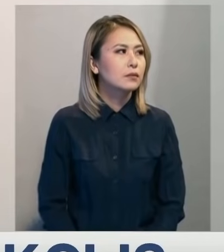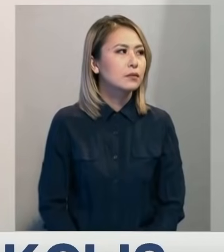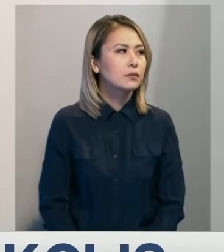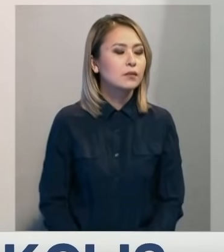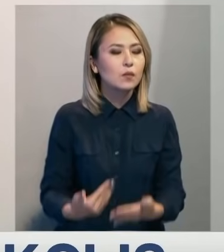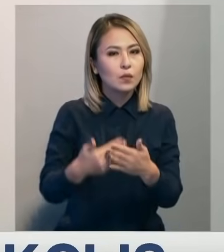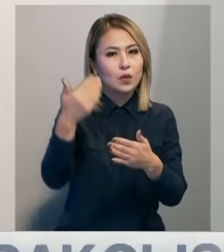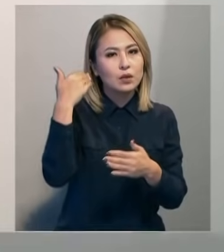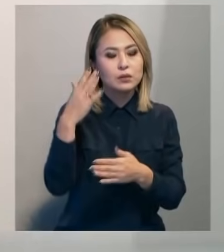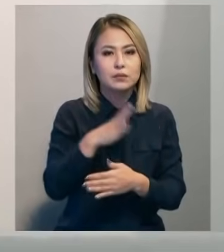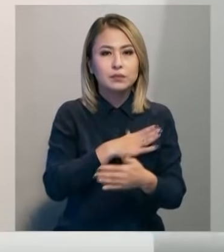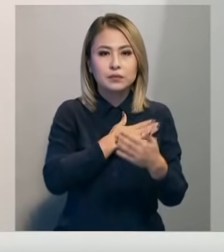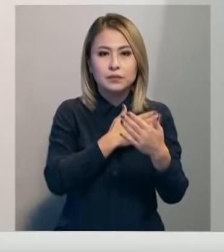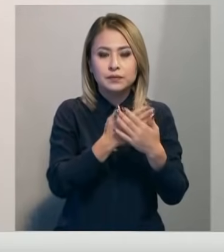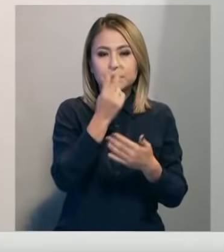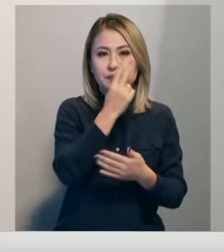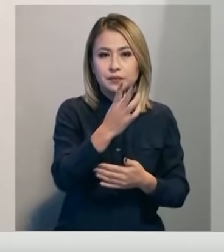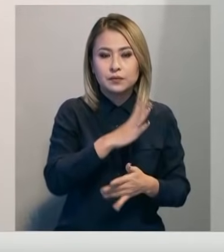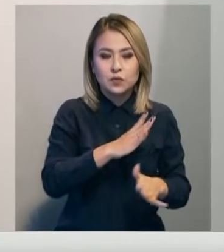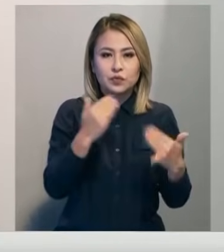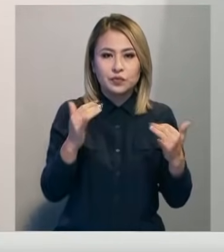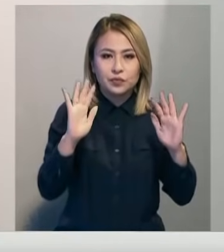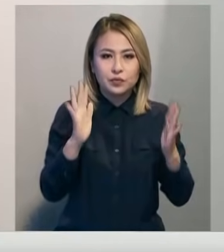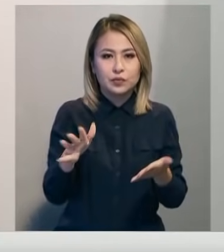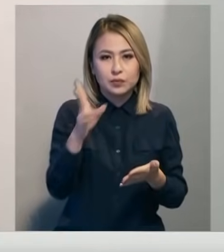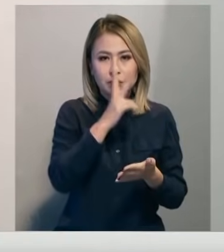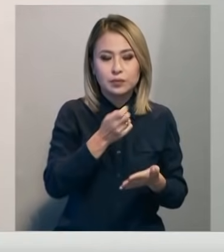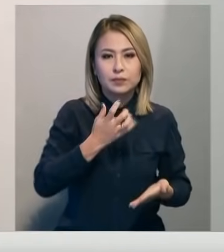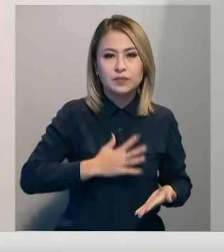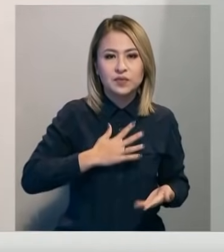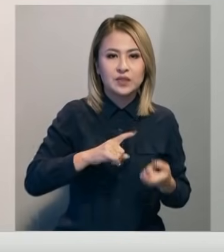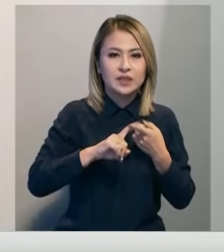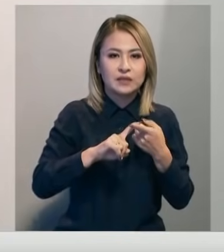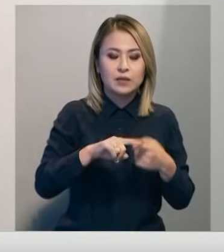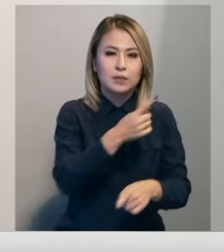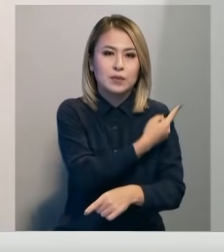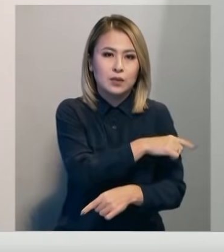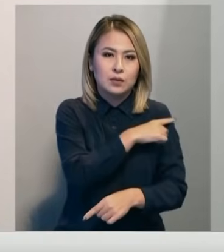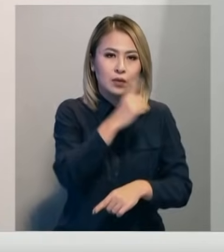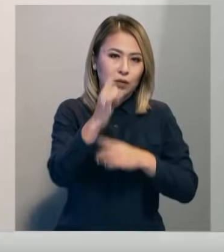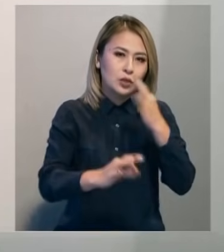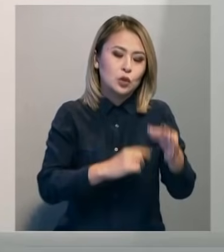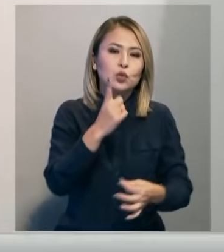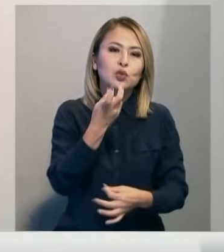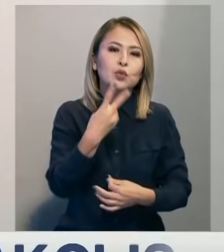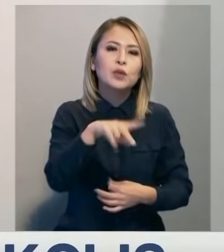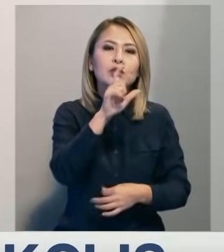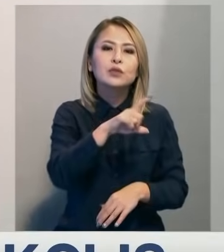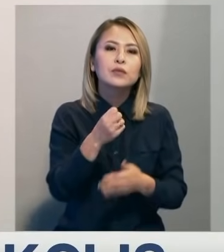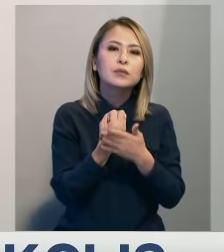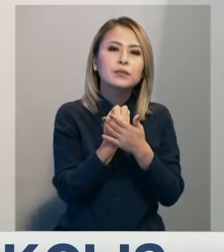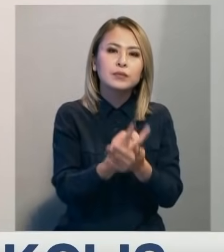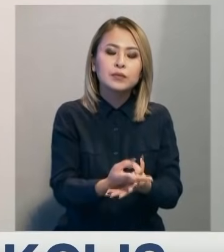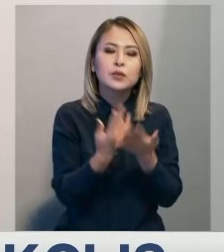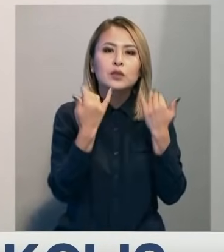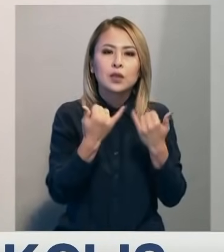Бұған дейін оң динамика байқалып еді, бірақ бүгінгі жағдай көңіл көншітпейді. Инфекциялық стационарларымыз тәулігіне 120-дан астам науқасты қабылдап